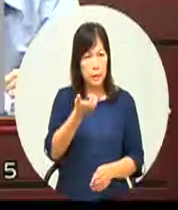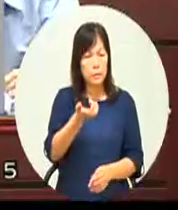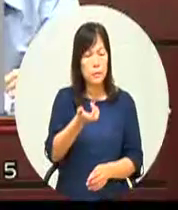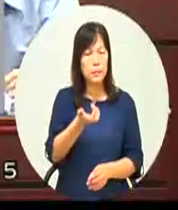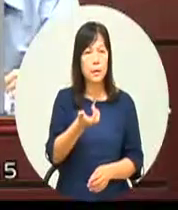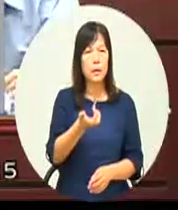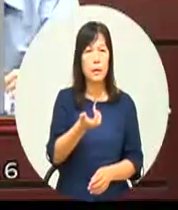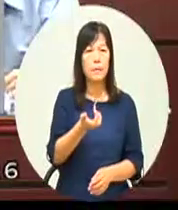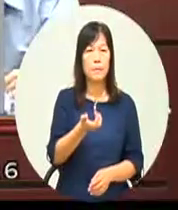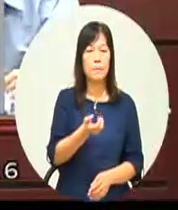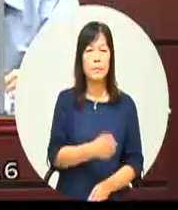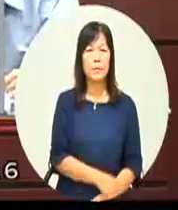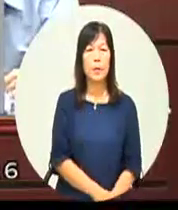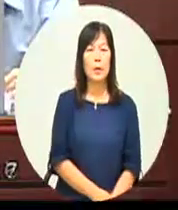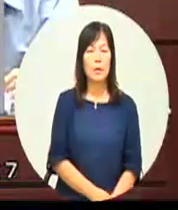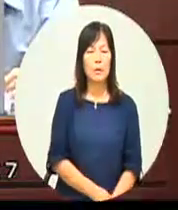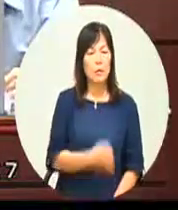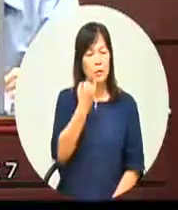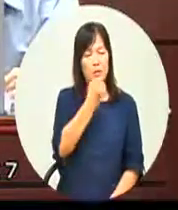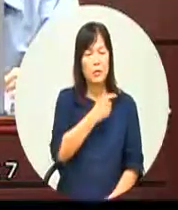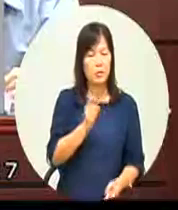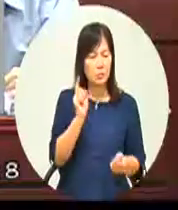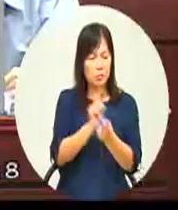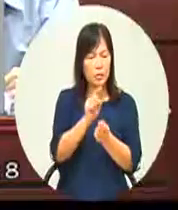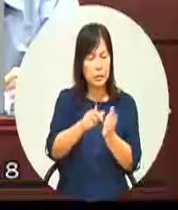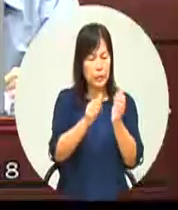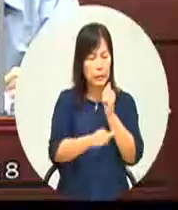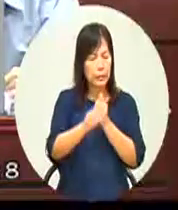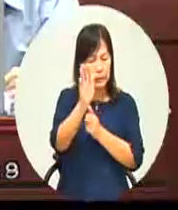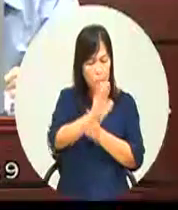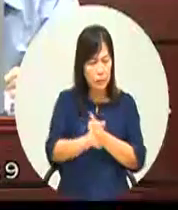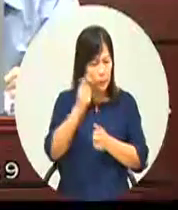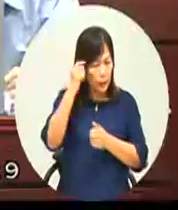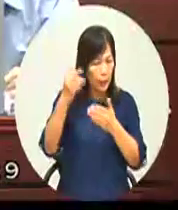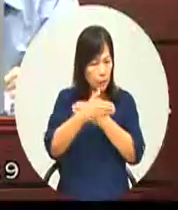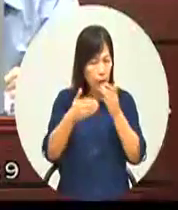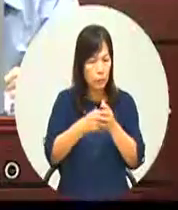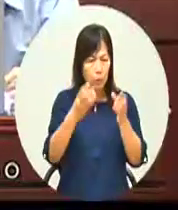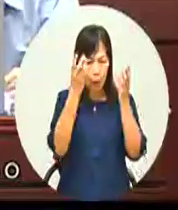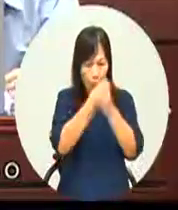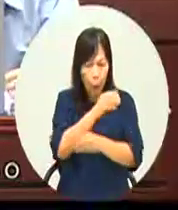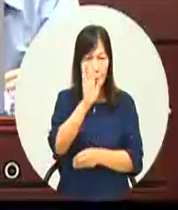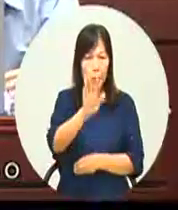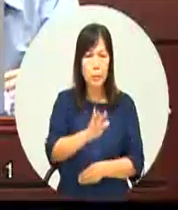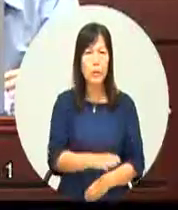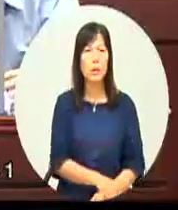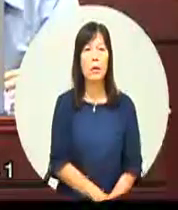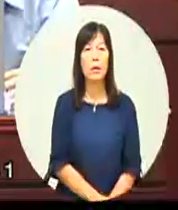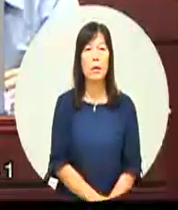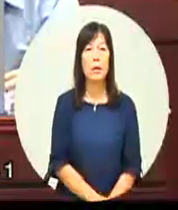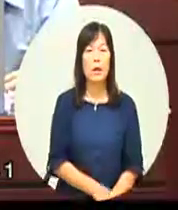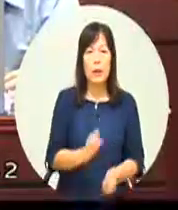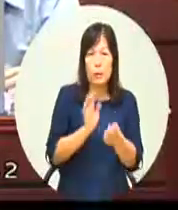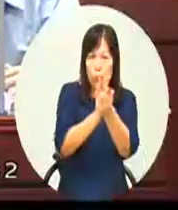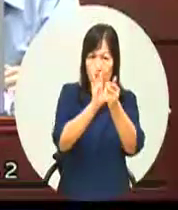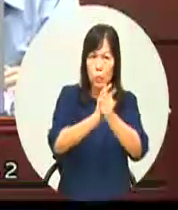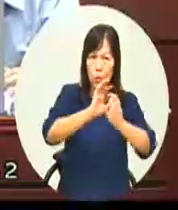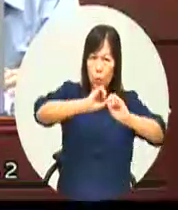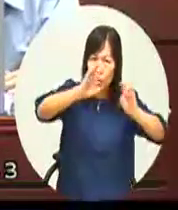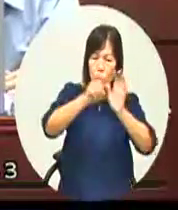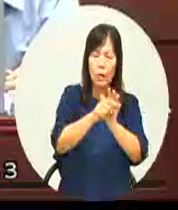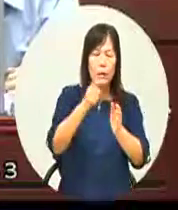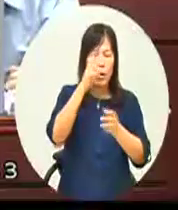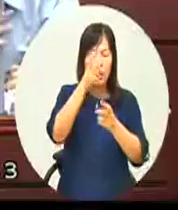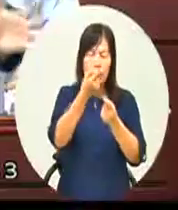成大家对于生态交通这个概念的误解，那变成我们在推动上有一点受挫